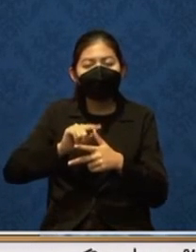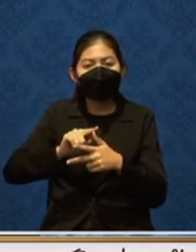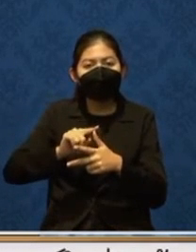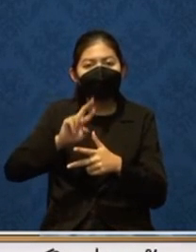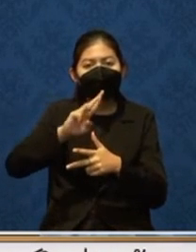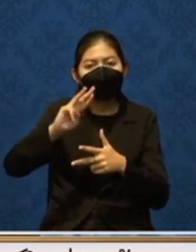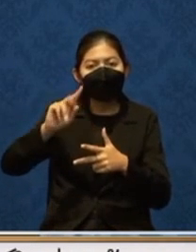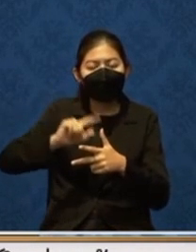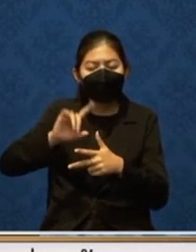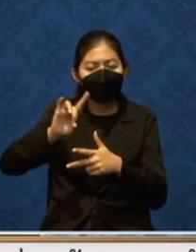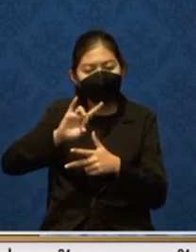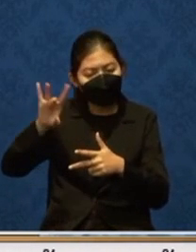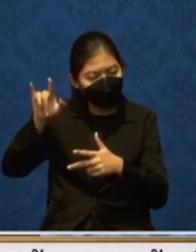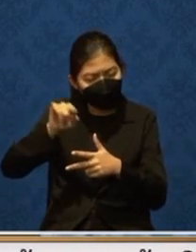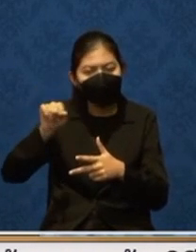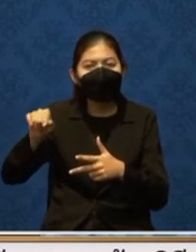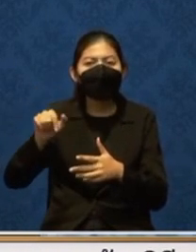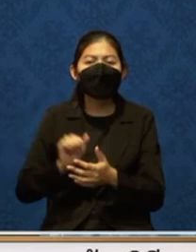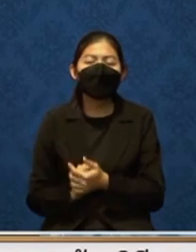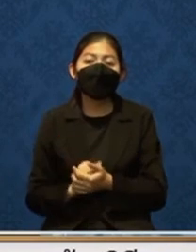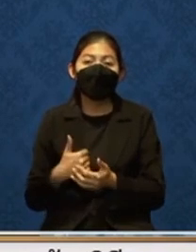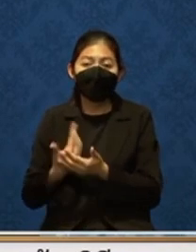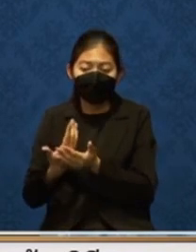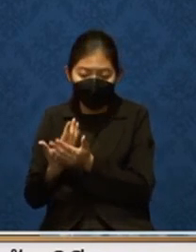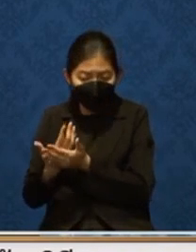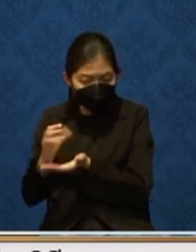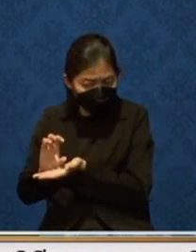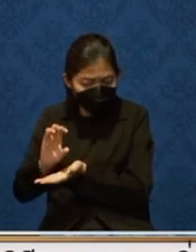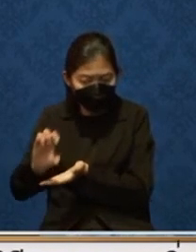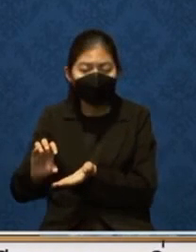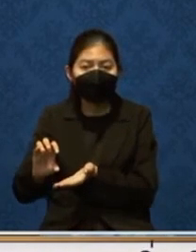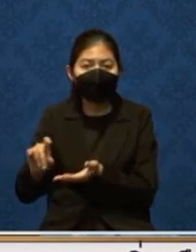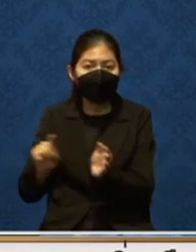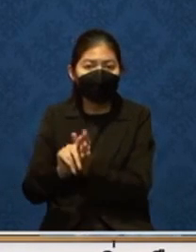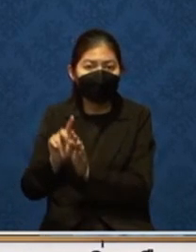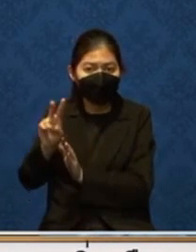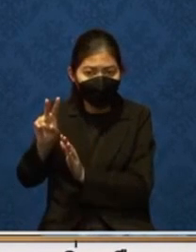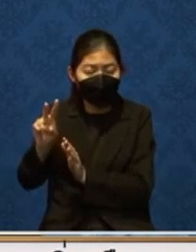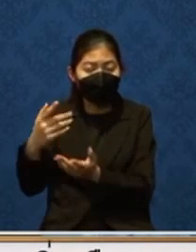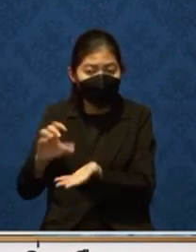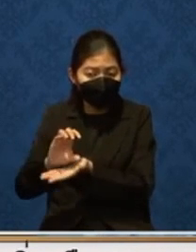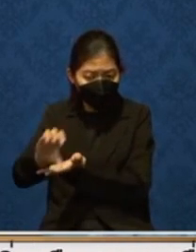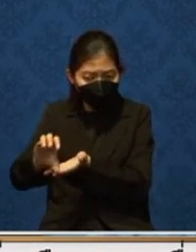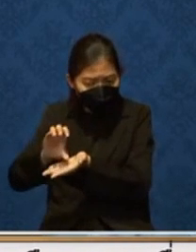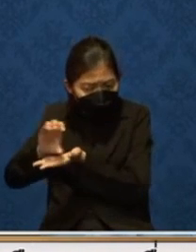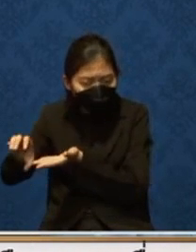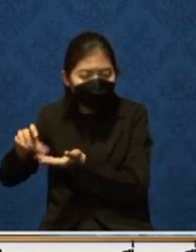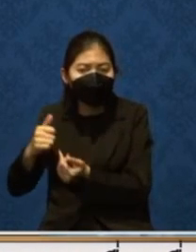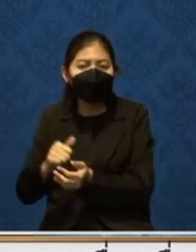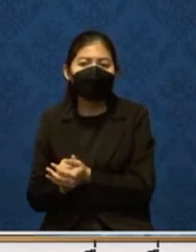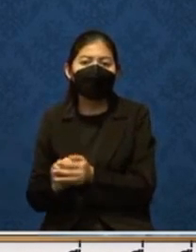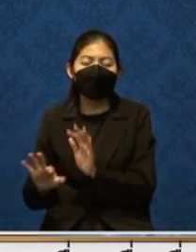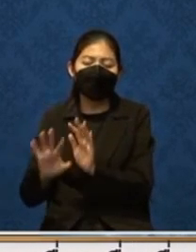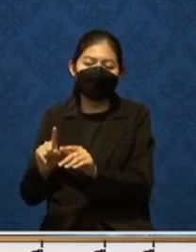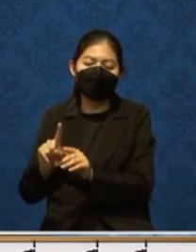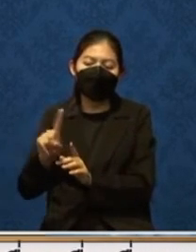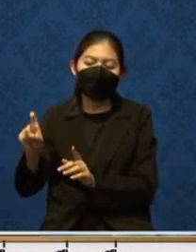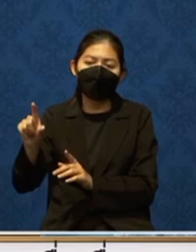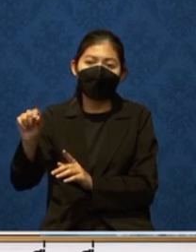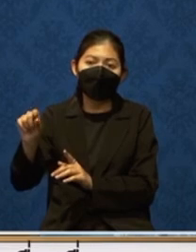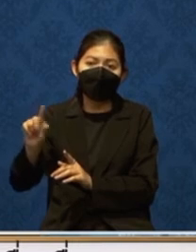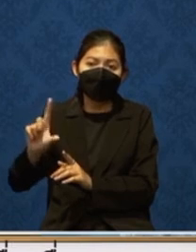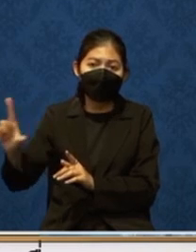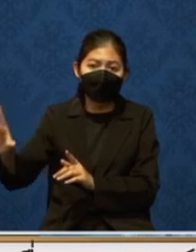เดยวกัครั ท่านรฐมติเพิ่มทุนใหกบหางหนส่นนี้อีก 2 ครั้งจนทุนจดทะเบียร ขึ้ไปถึประมาณ 120 ล้าน